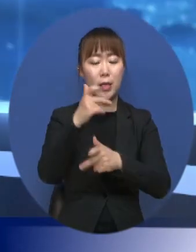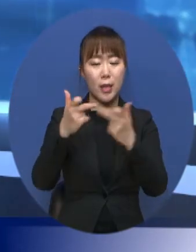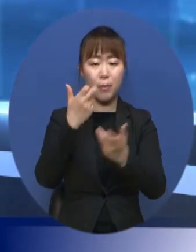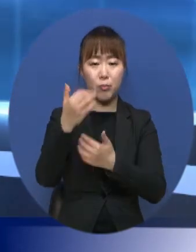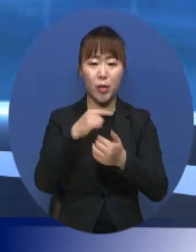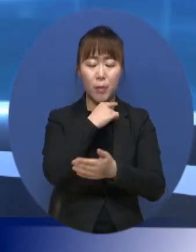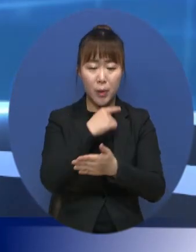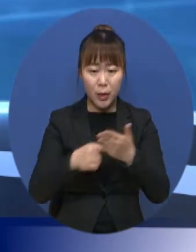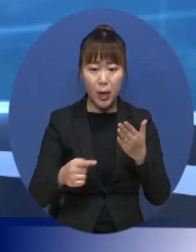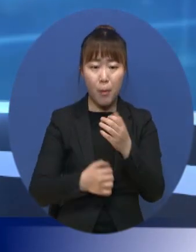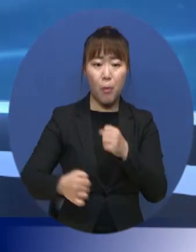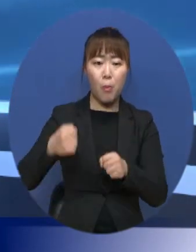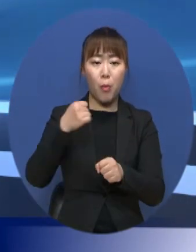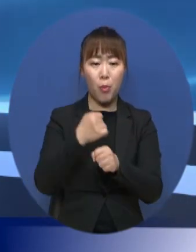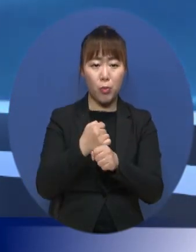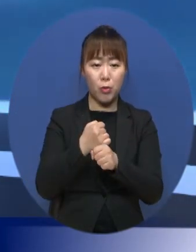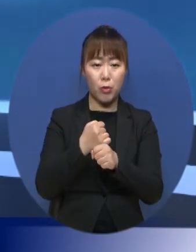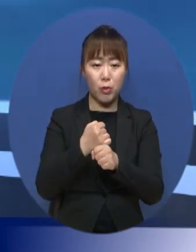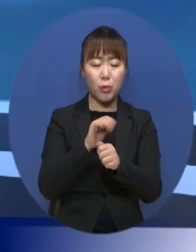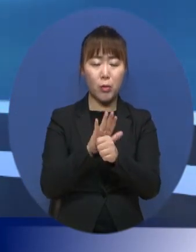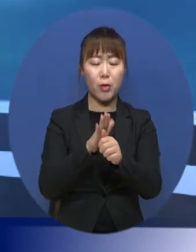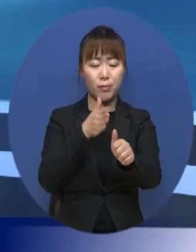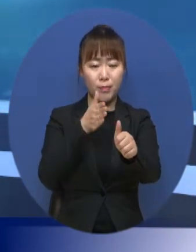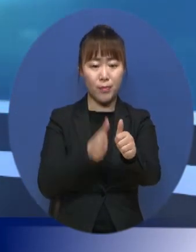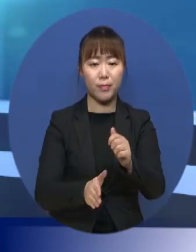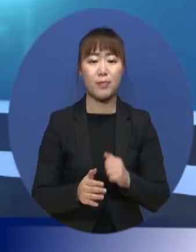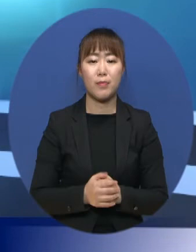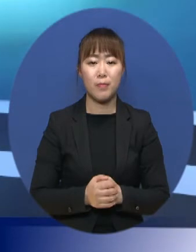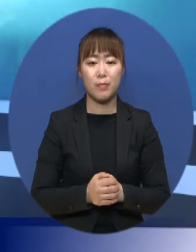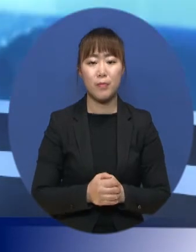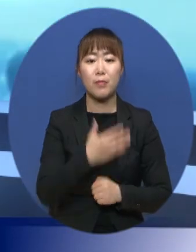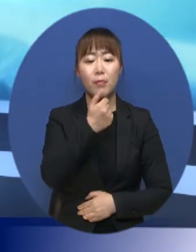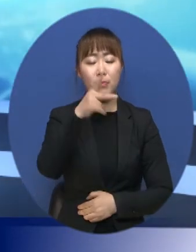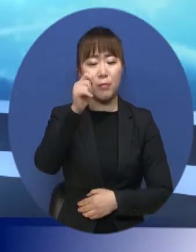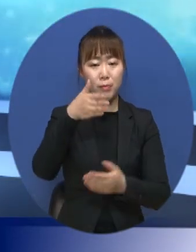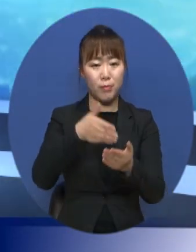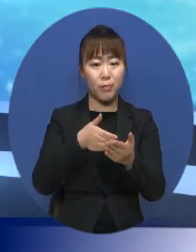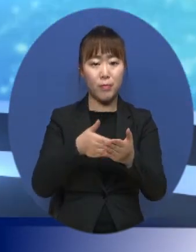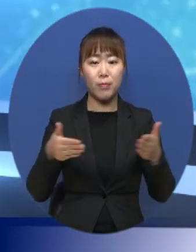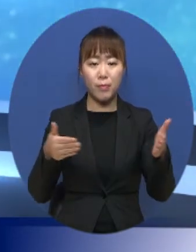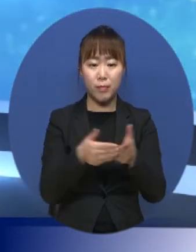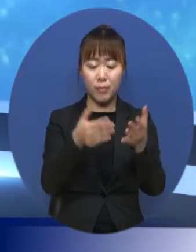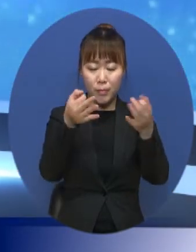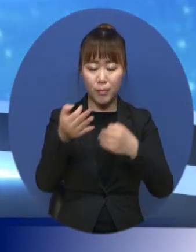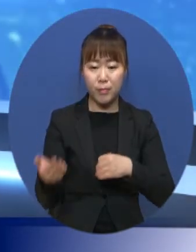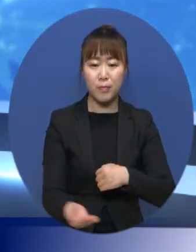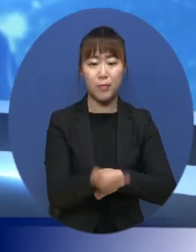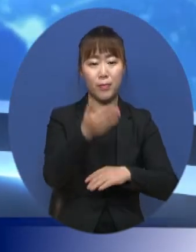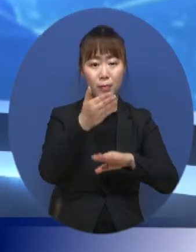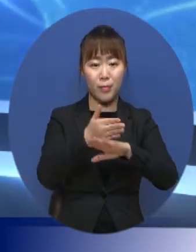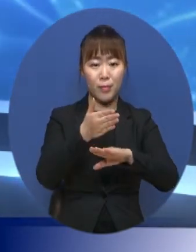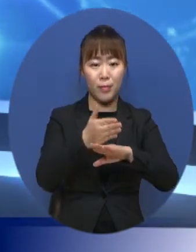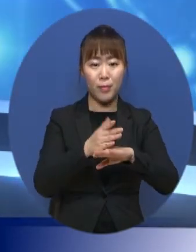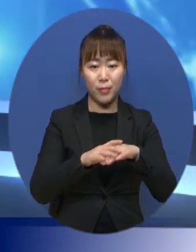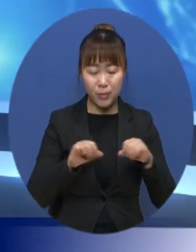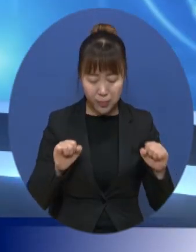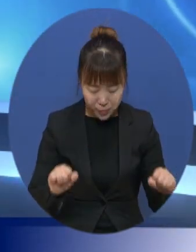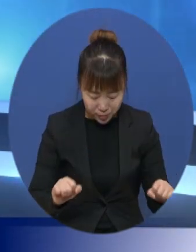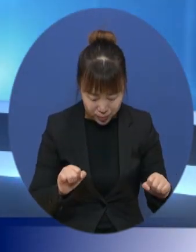피해 복구를 위한 성원을 모아주시기 바랍니다. 복지TV 뉴스를 마칩니다. 시청해주신 여러분